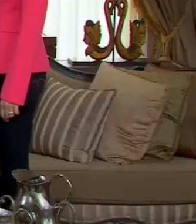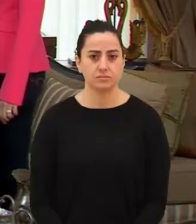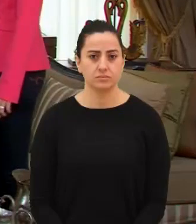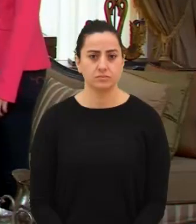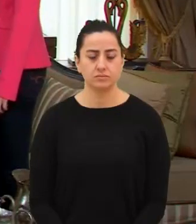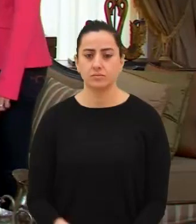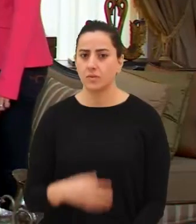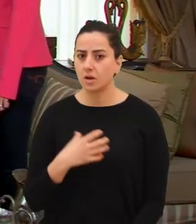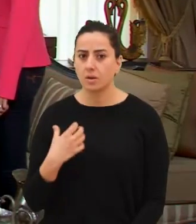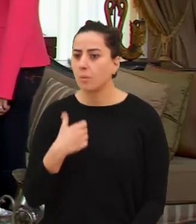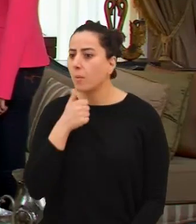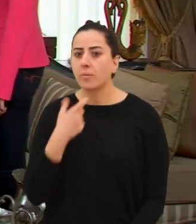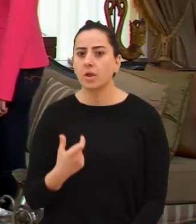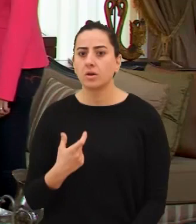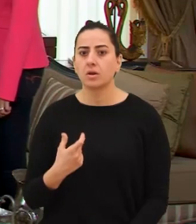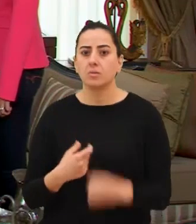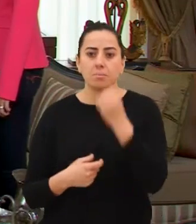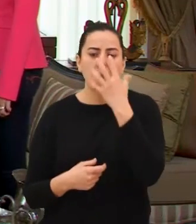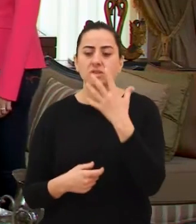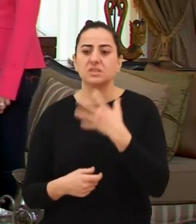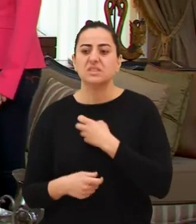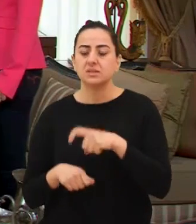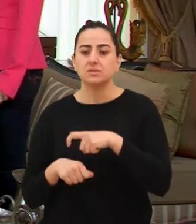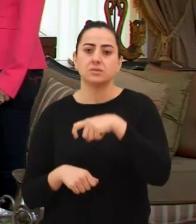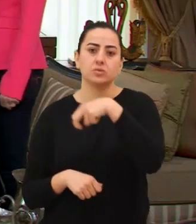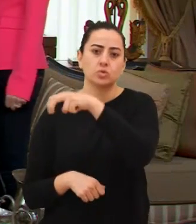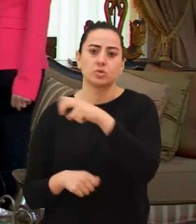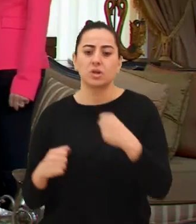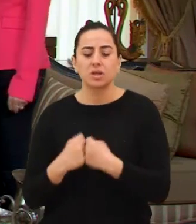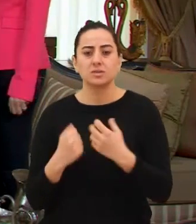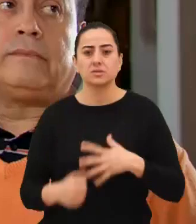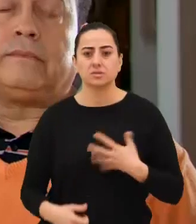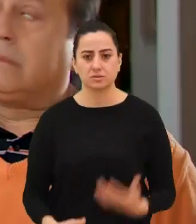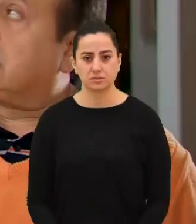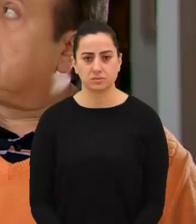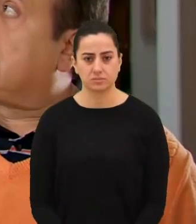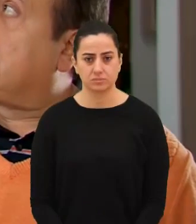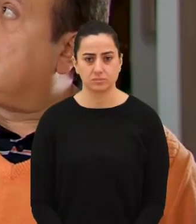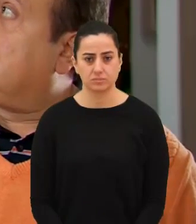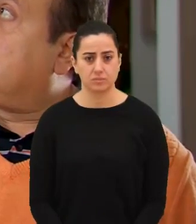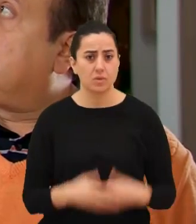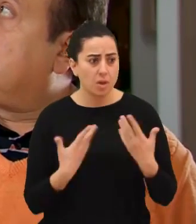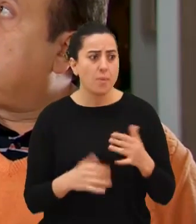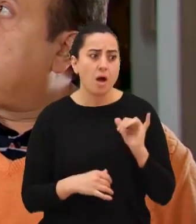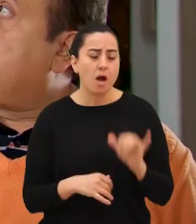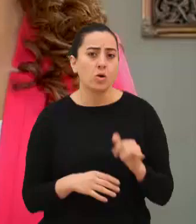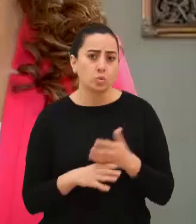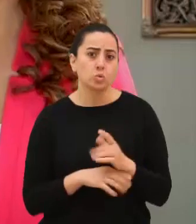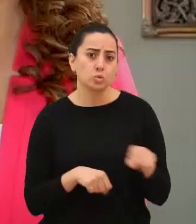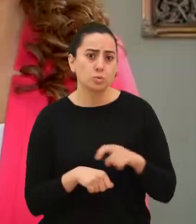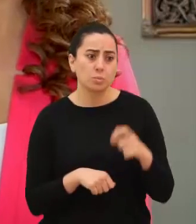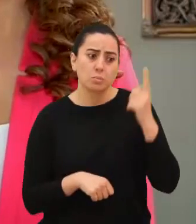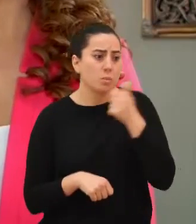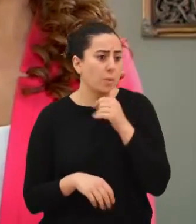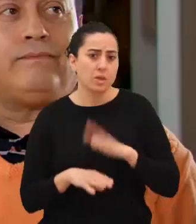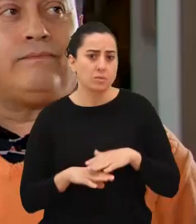Anne, babam nerede? Bahçeye yolladım. Çok sinirliydi. Elinden bir kaza çıkacak diye düşündüm. Ama haklı anneciğim. Yani babam ne